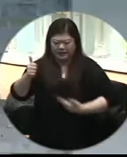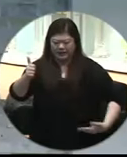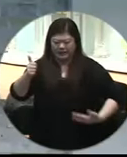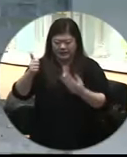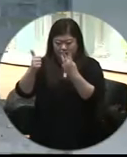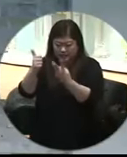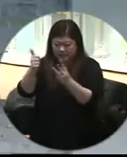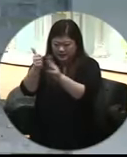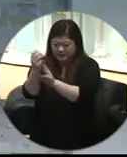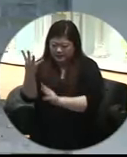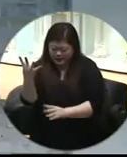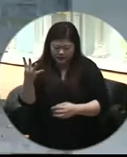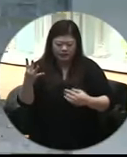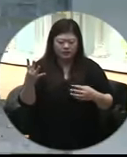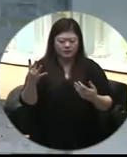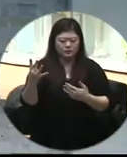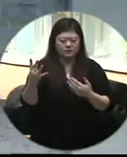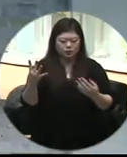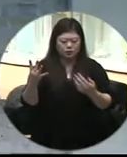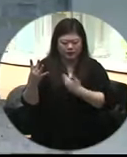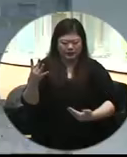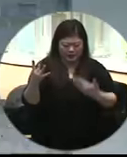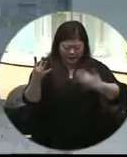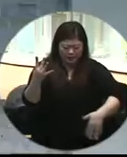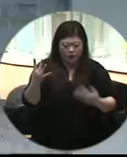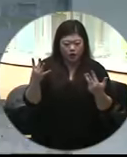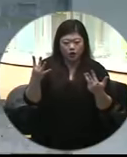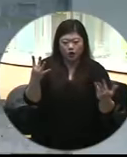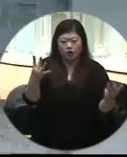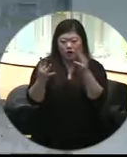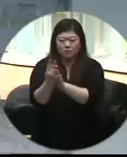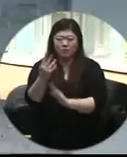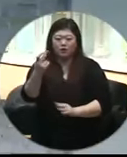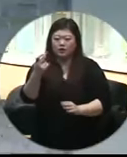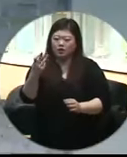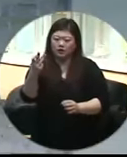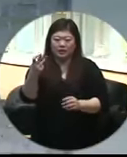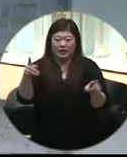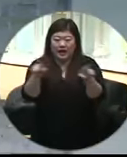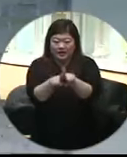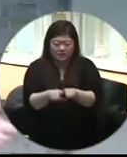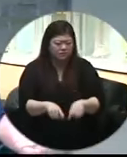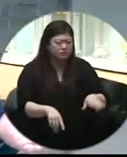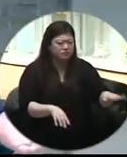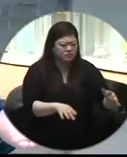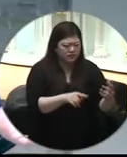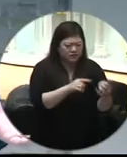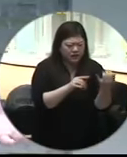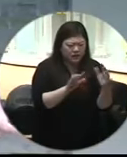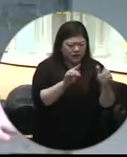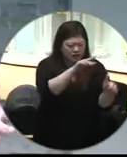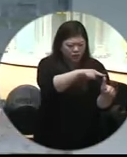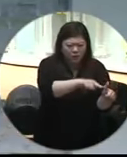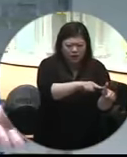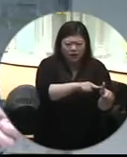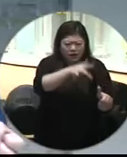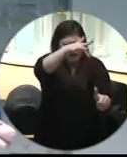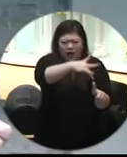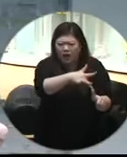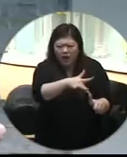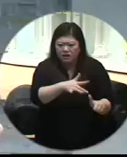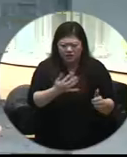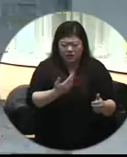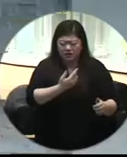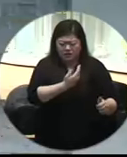이 아이의 아버지가 제자들에게 아이 좀 살려주세요. 치유해주세요. 속수무책이라 제자들이 못